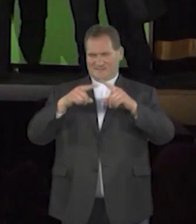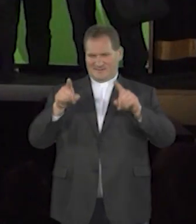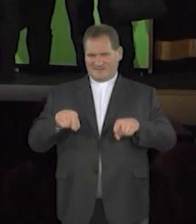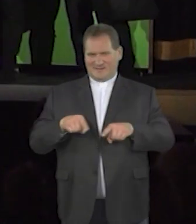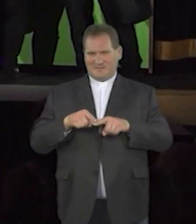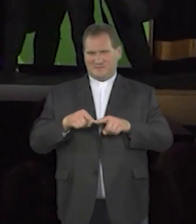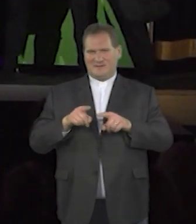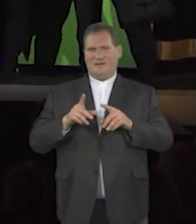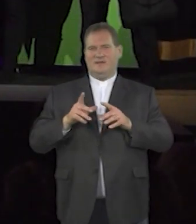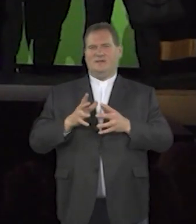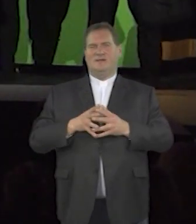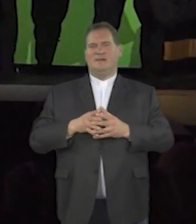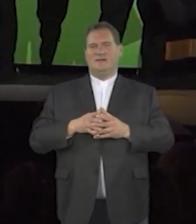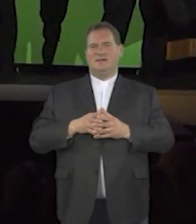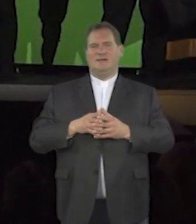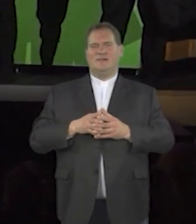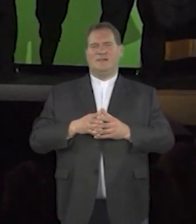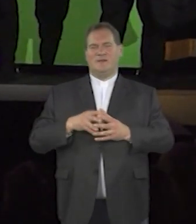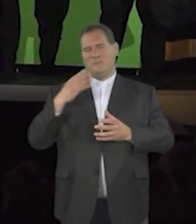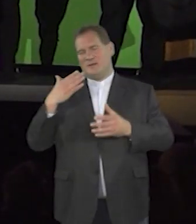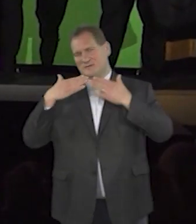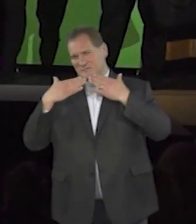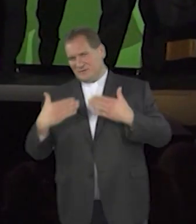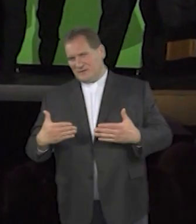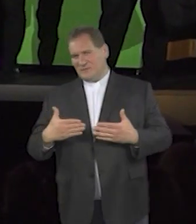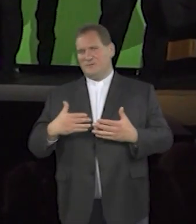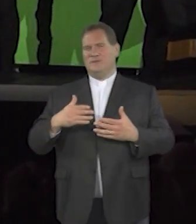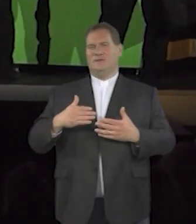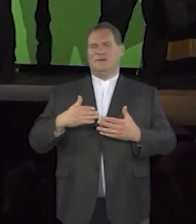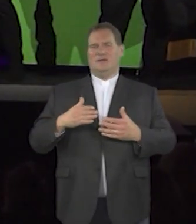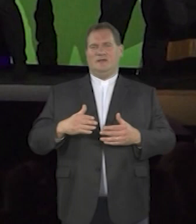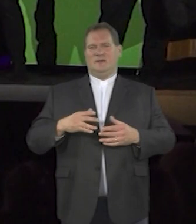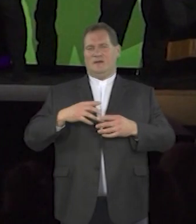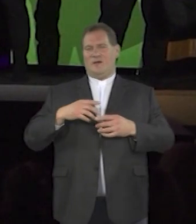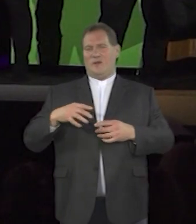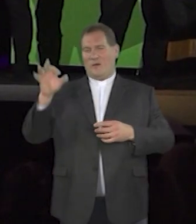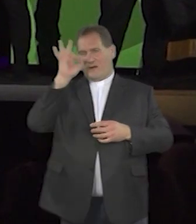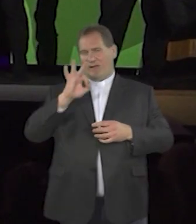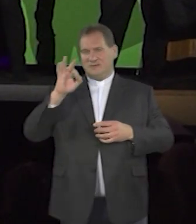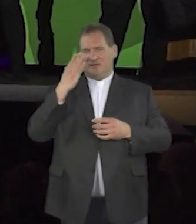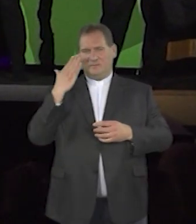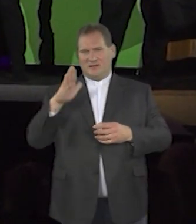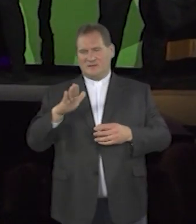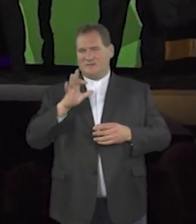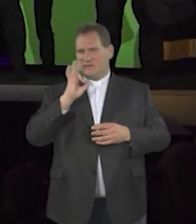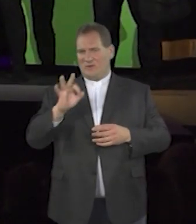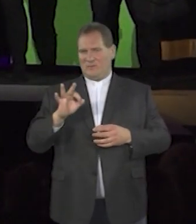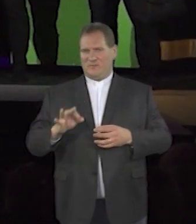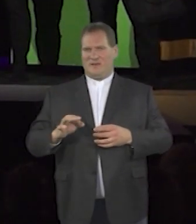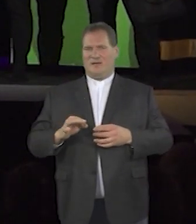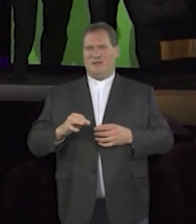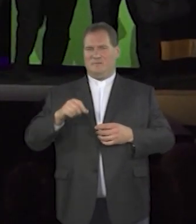Proszę Państwa, bardzo dziękujemy. Z głowy. Bardzo dziękujemy za przybycie. To jest taka wyjątkowa okazja, ponieważ na premierze można sobie